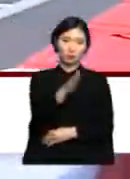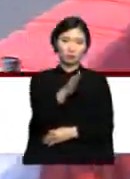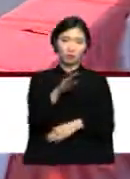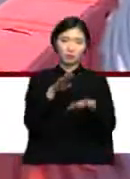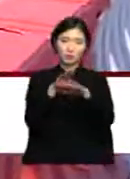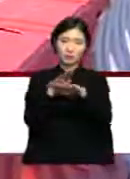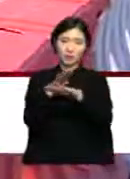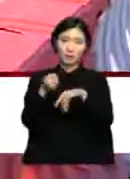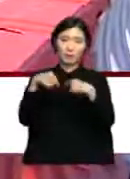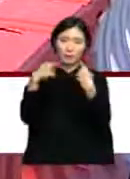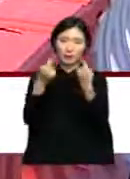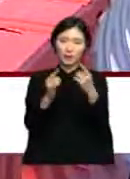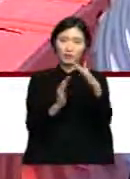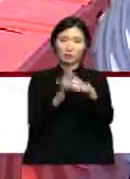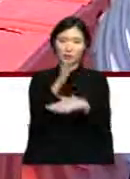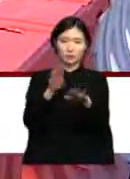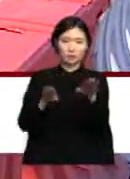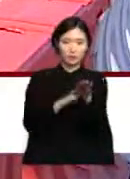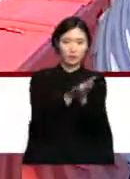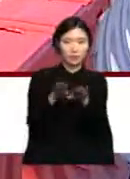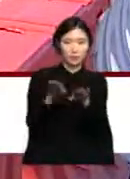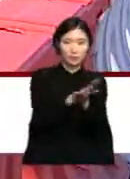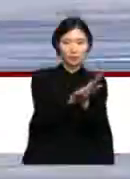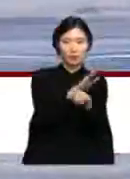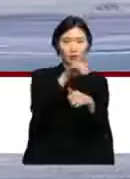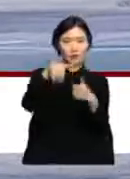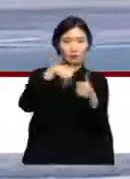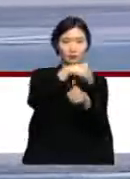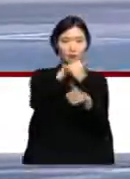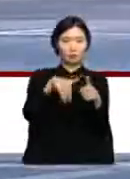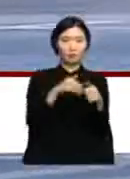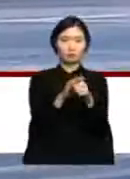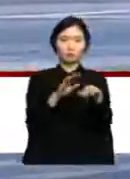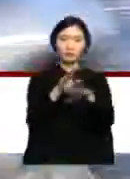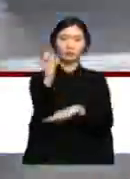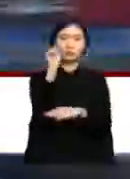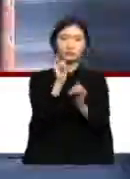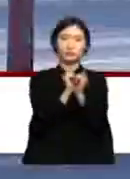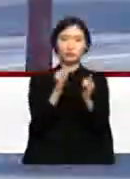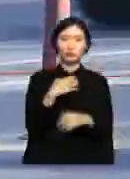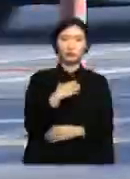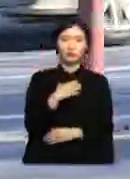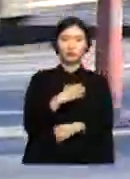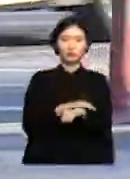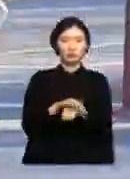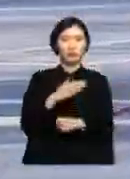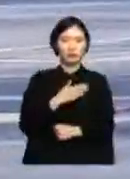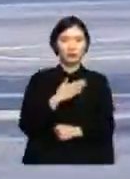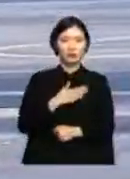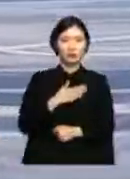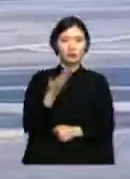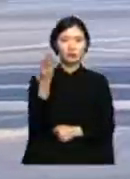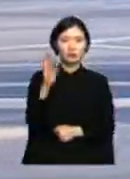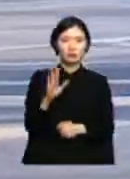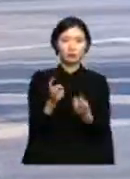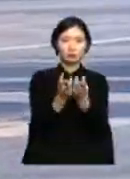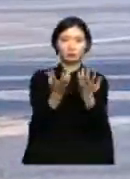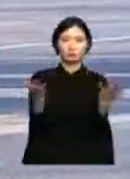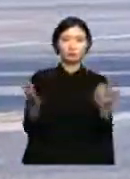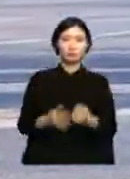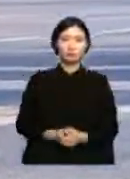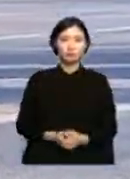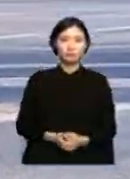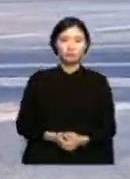진입해 무리한 차선 변경을 하고 있는 상황. 차량 운전자들도 위험성을 잘 알고 있지만 어쩔 수